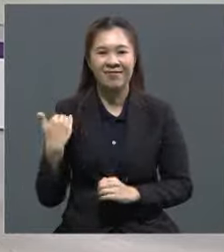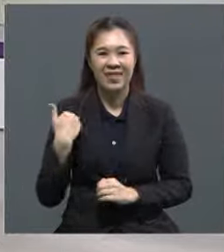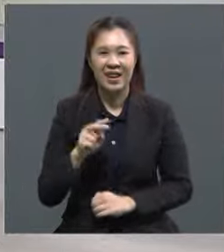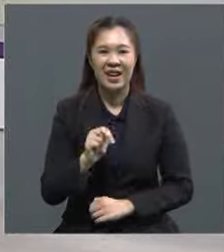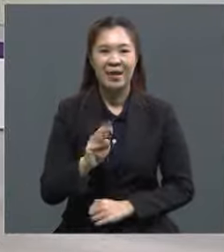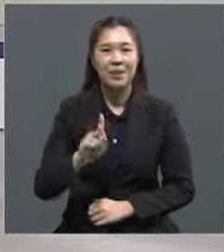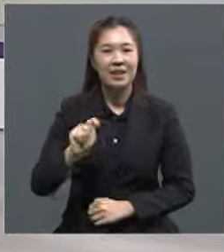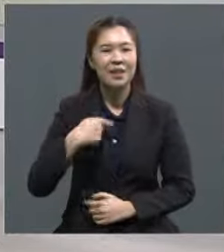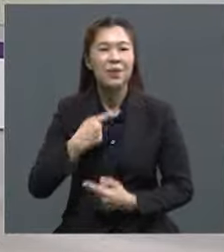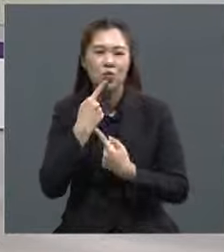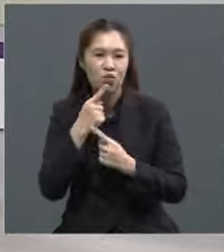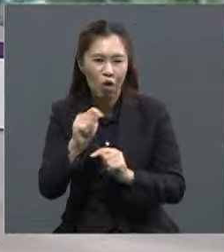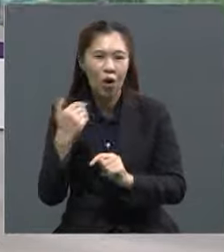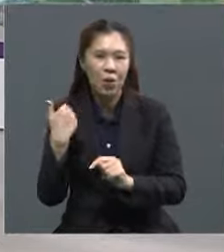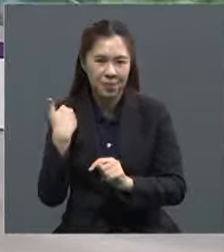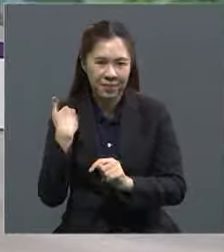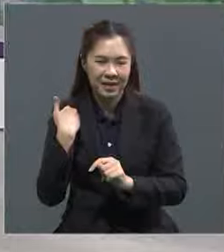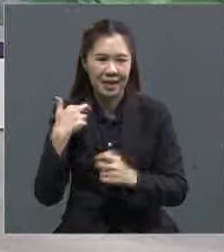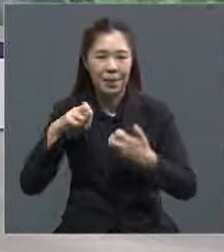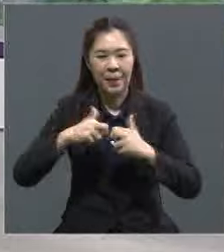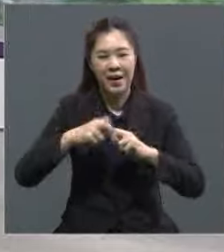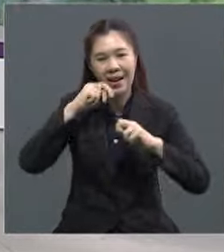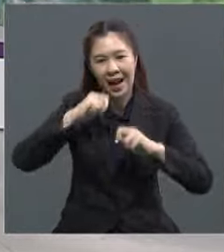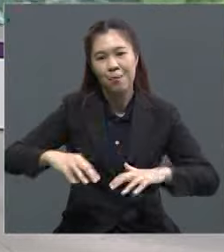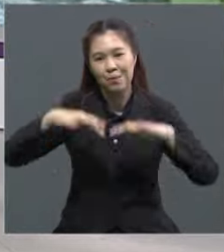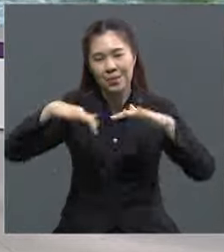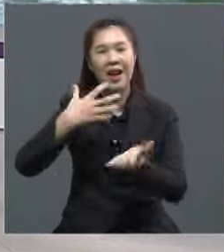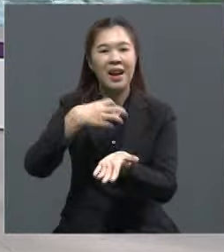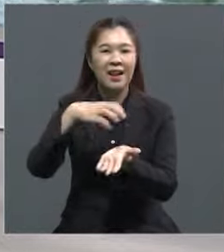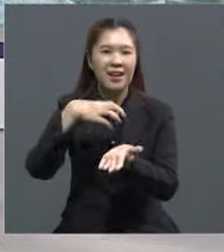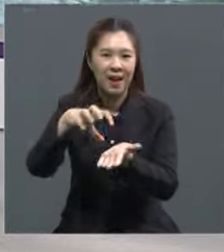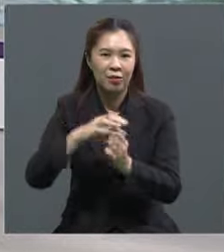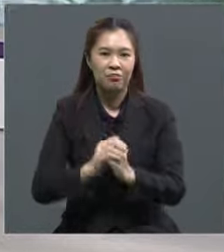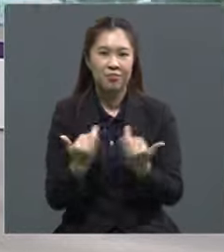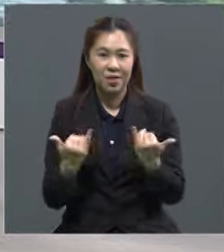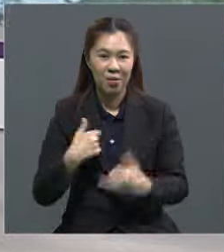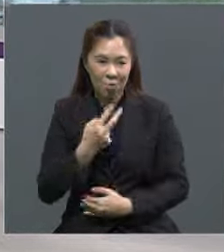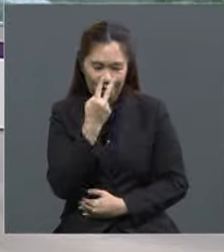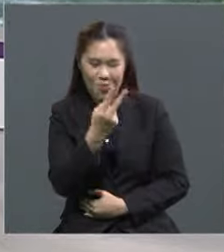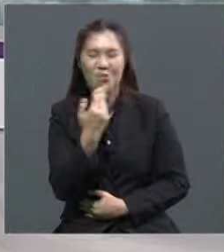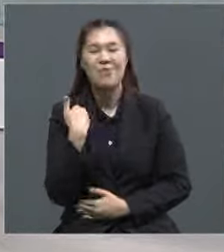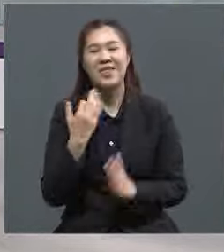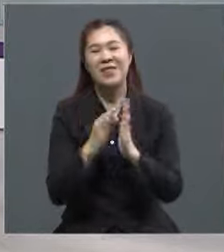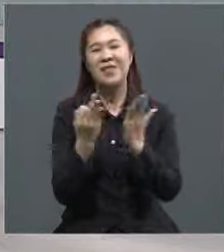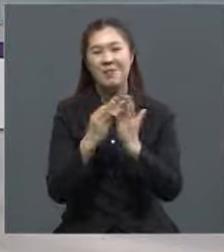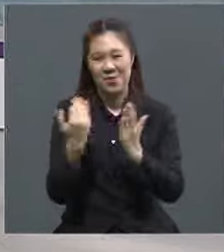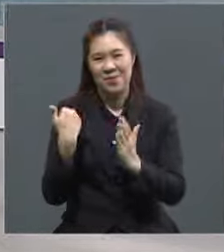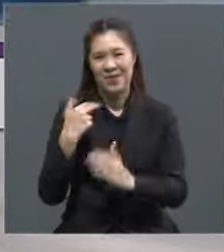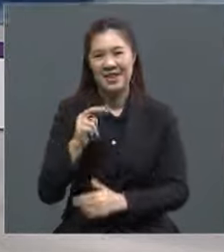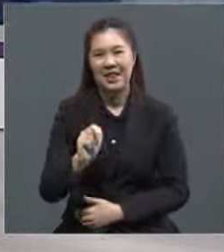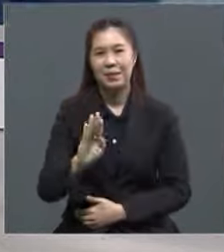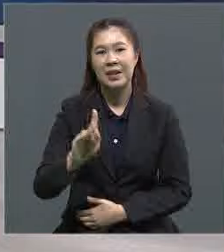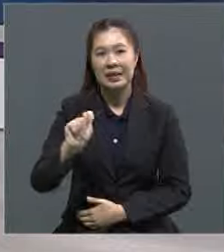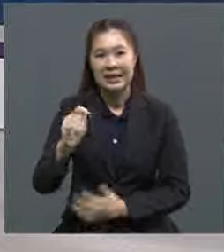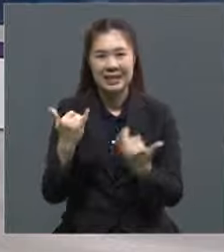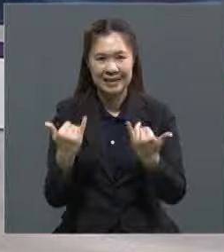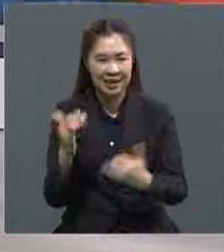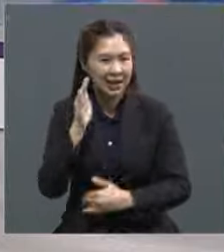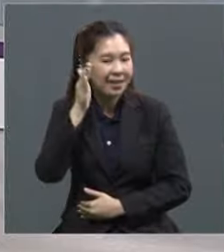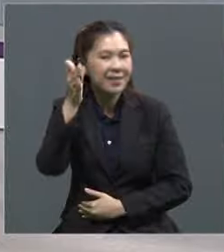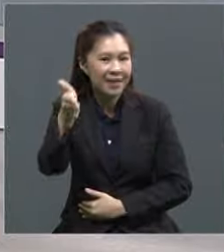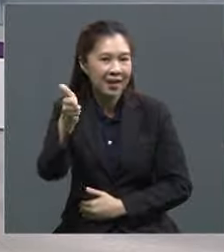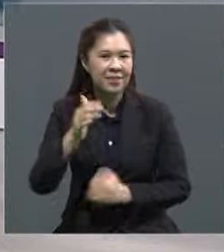mptมีคำตอบเนี่ยก็จะมีเกี่ยวกับเรื่องของการติดตามสถานการณ์น้ำด้วยผมติดตามเพจ Facebookของกเลยครับ mptด้วยเนี่ยออกไป